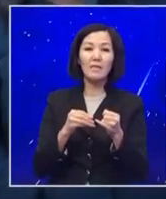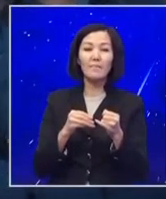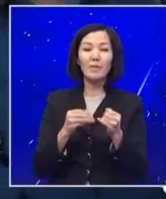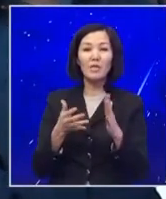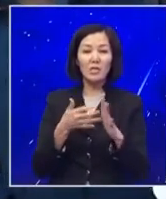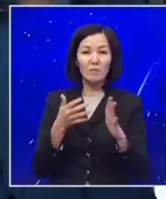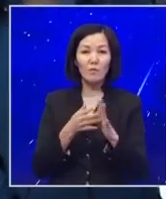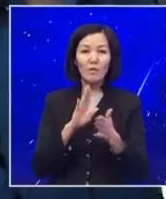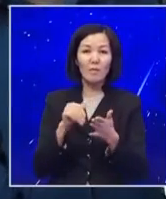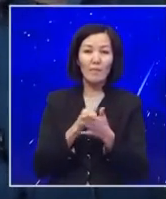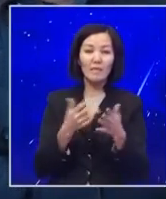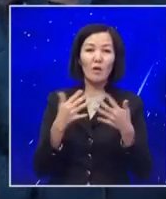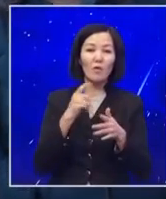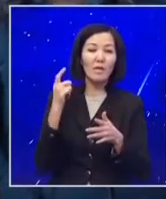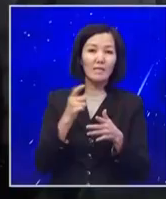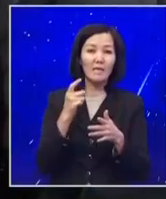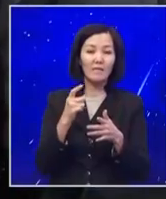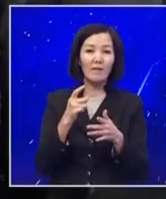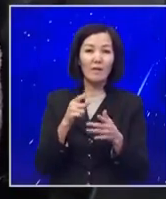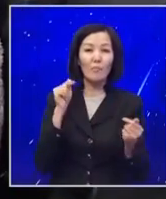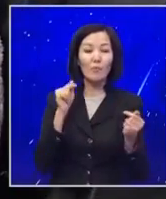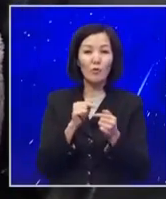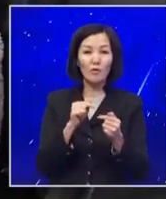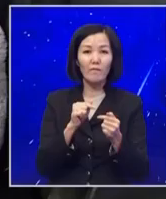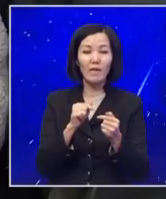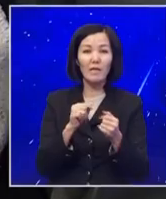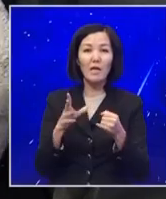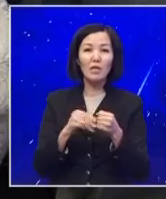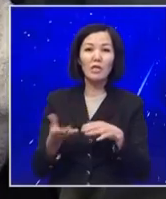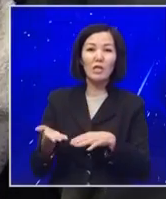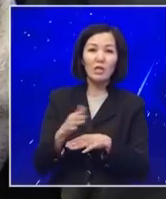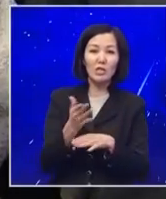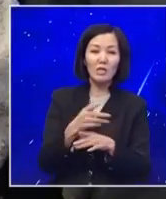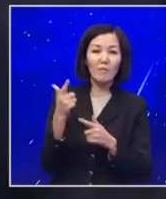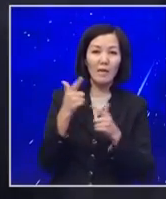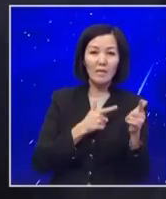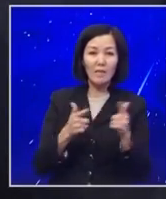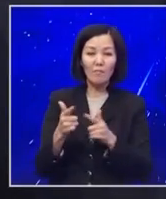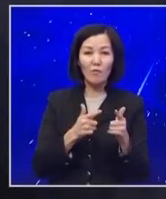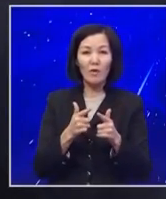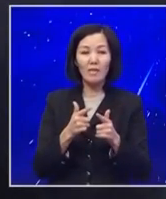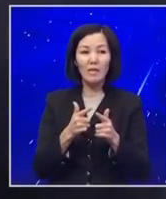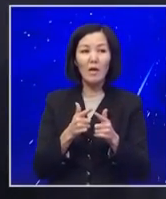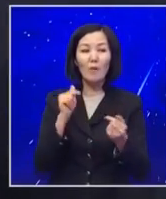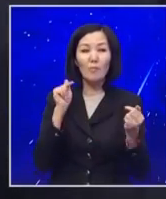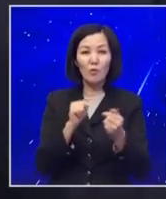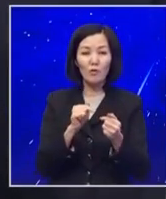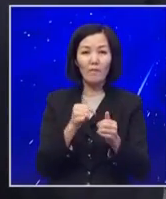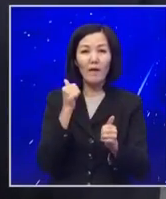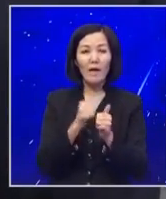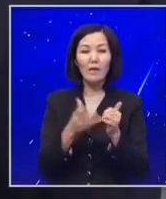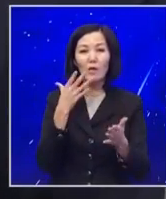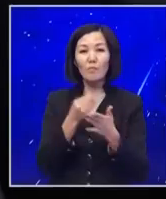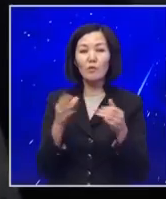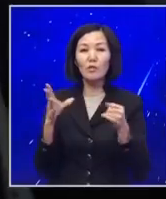келеді. Бұған шаруа қожалықтарының иелері наразы. Егістікке жыртып даярлап қойған жерлерін табын таптап өткеніне қарсы. Әркім өз